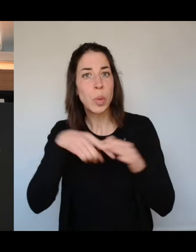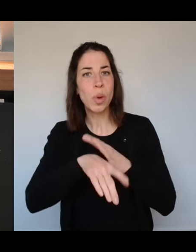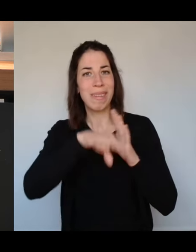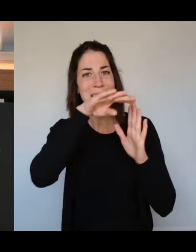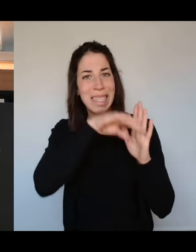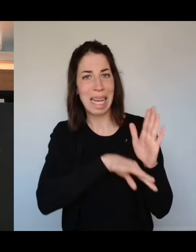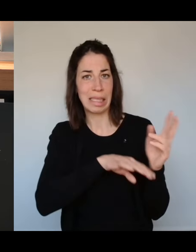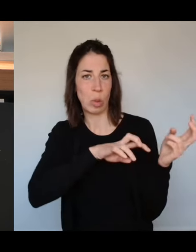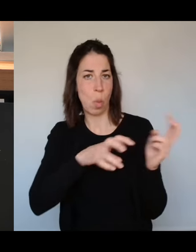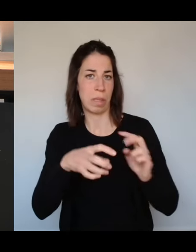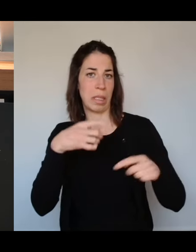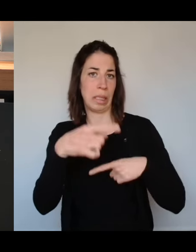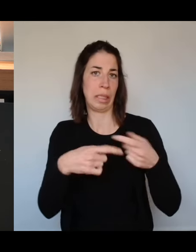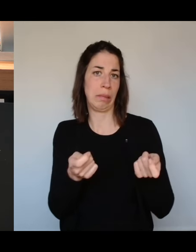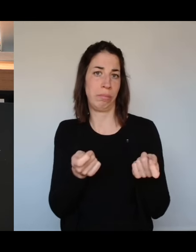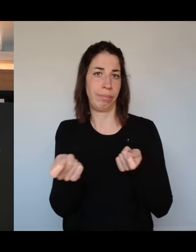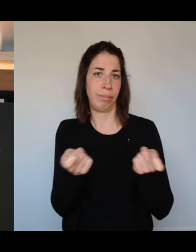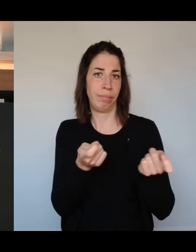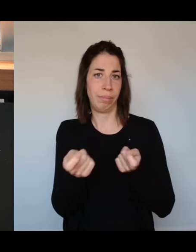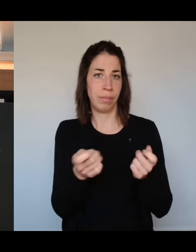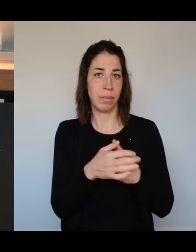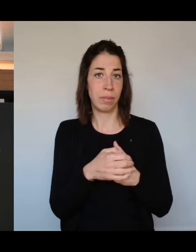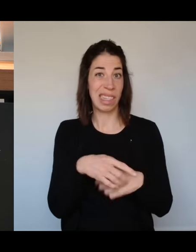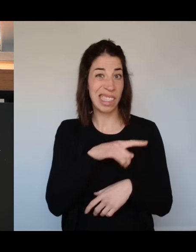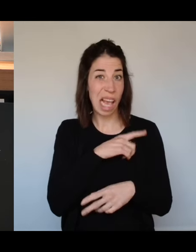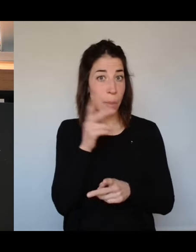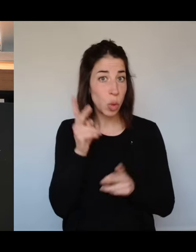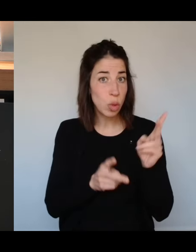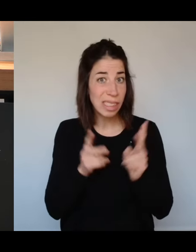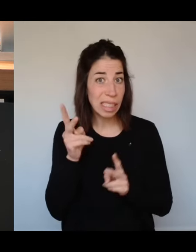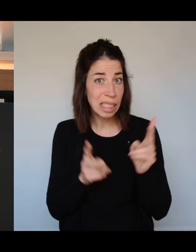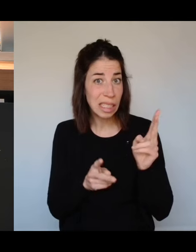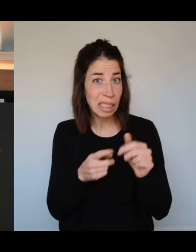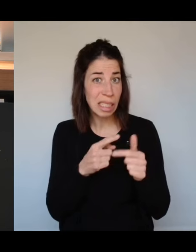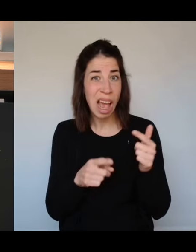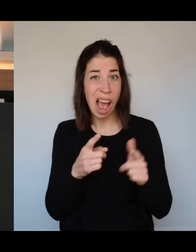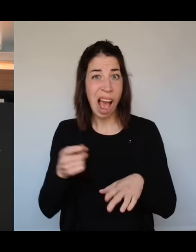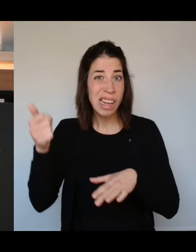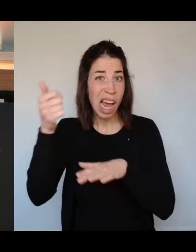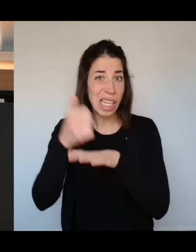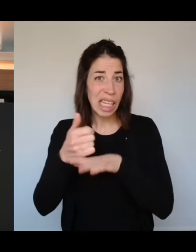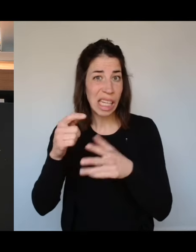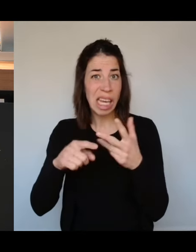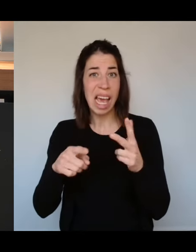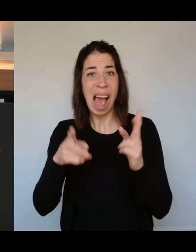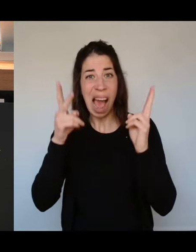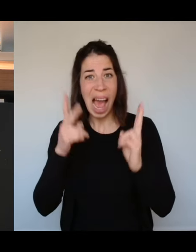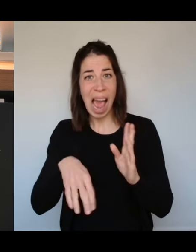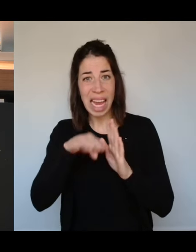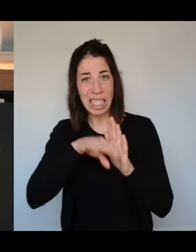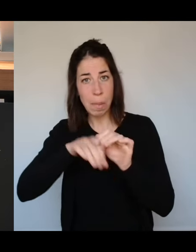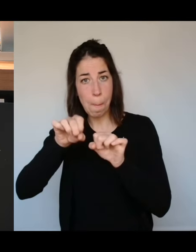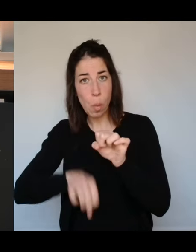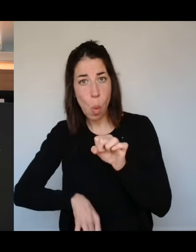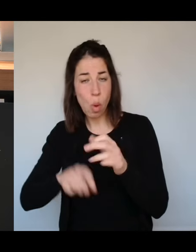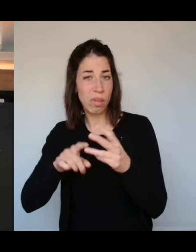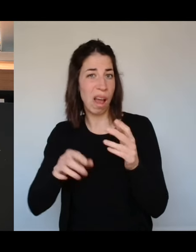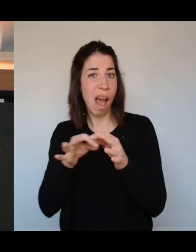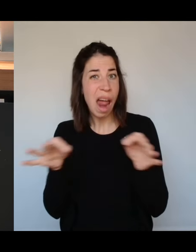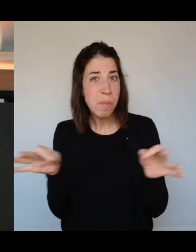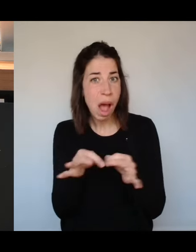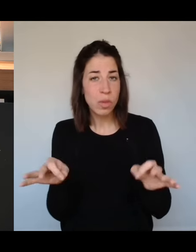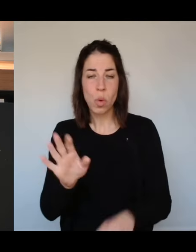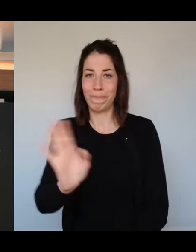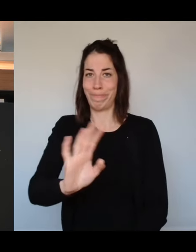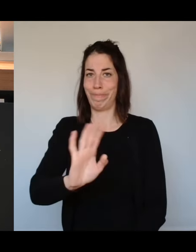Selbstjustiz, Anarchie, Rechtsbruch und Anmaßung. Genau das leitet uns auch heute bei